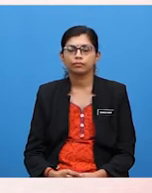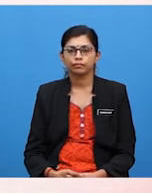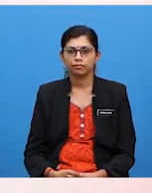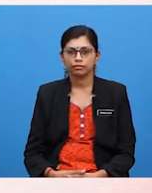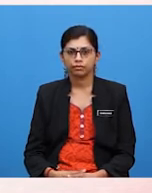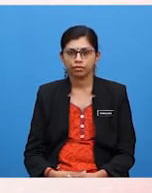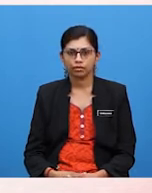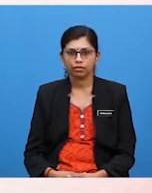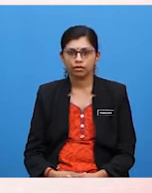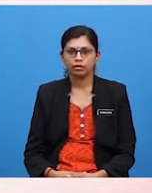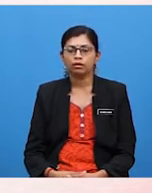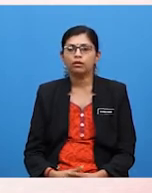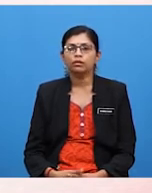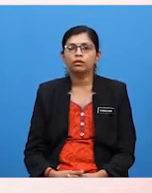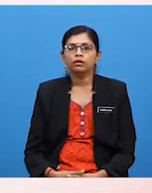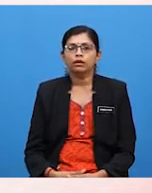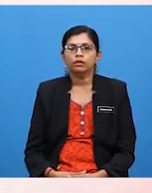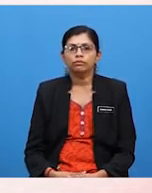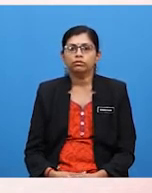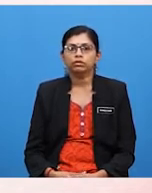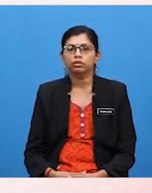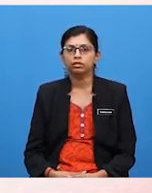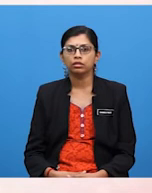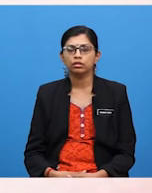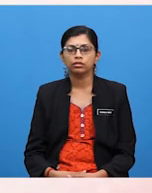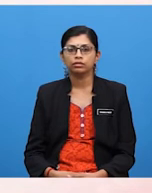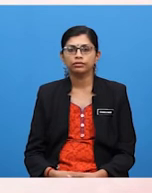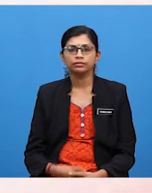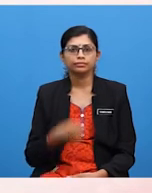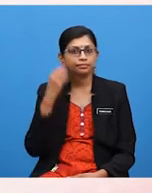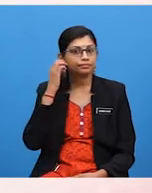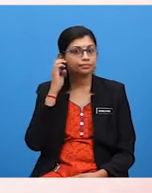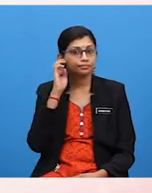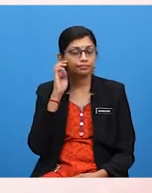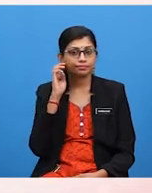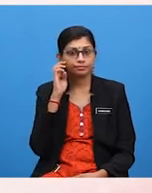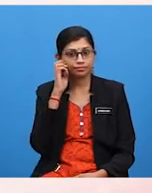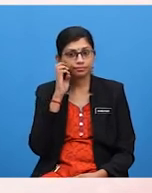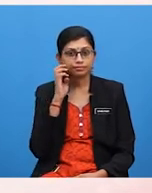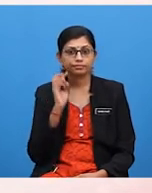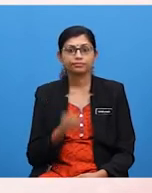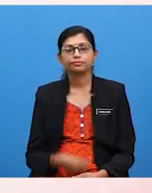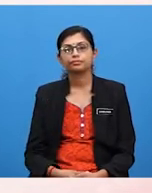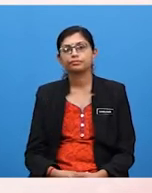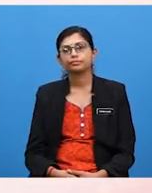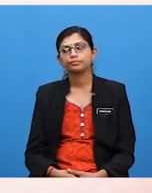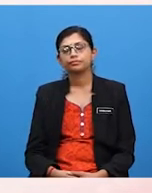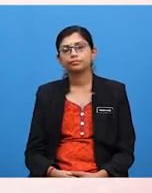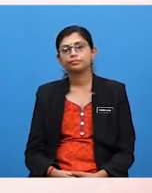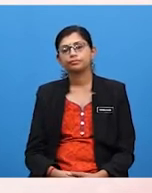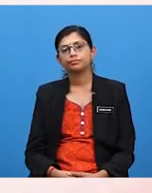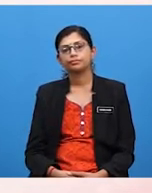balak, C. pokok lidah buaya dan D. pokok